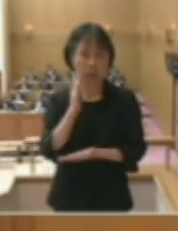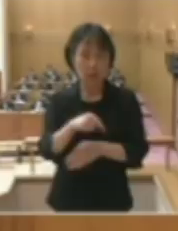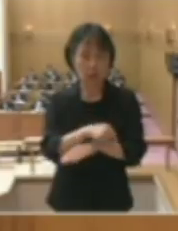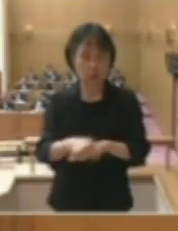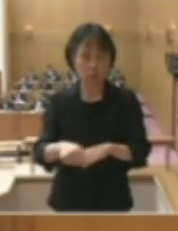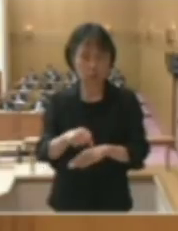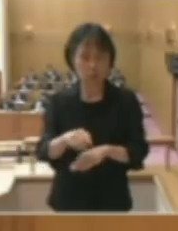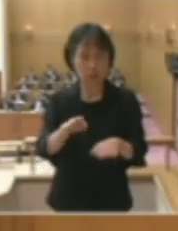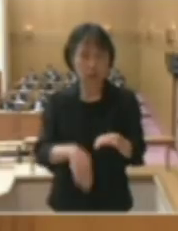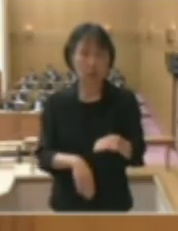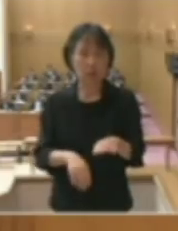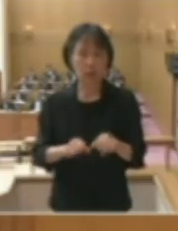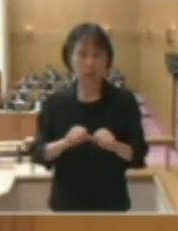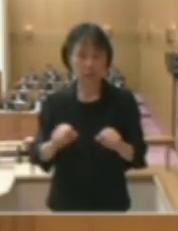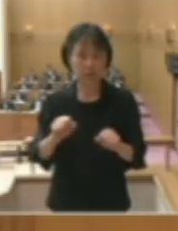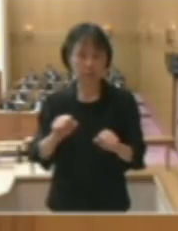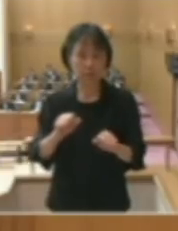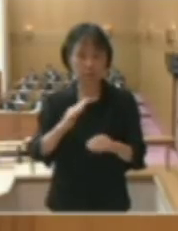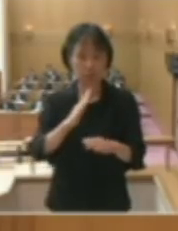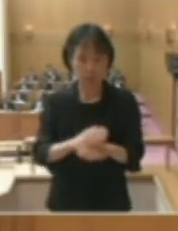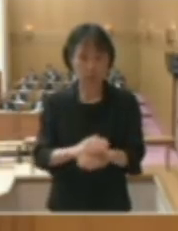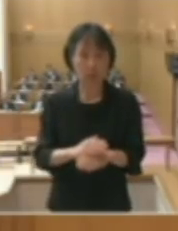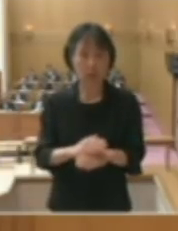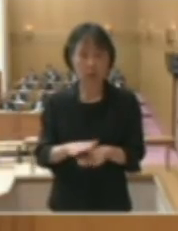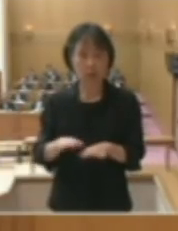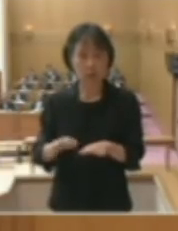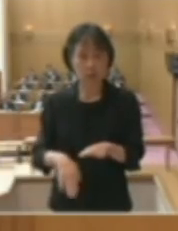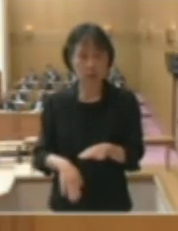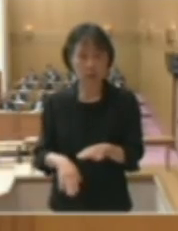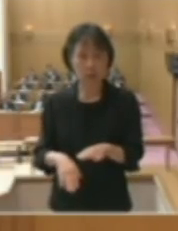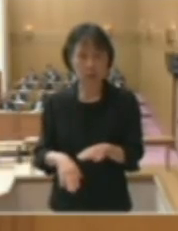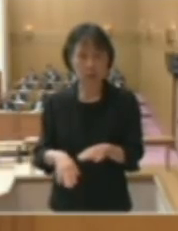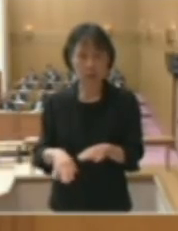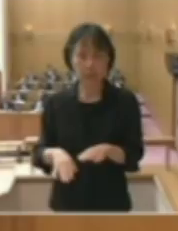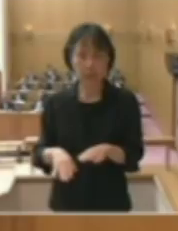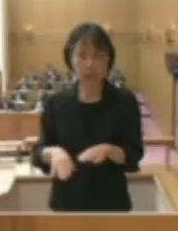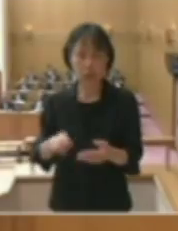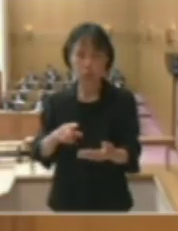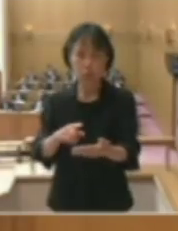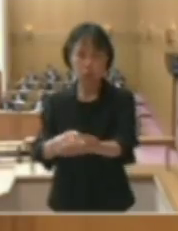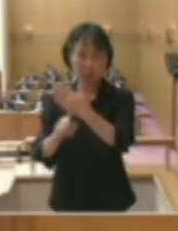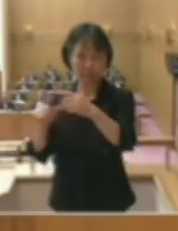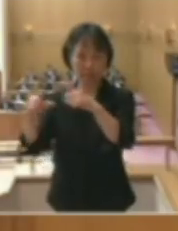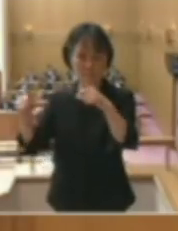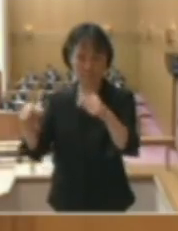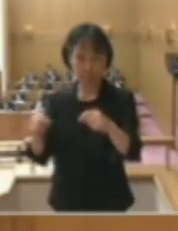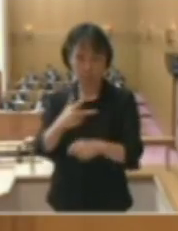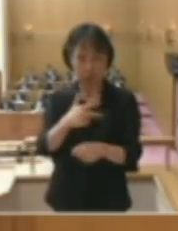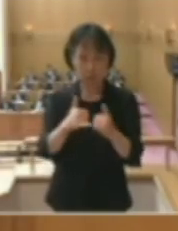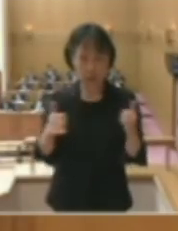するな、差別をするな旨の看板、広報誌、 市民検証、住民学